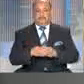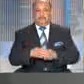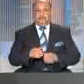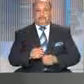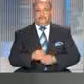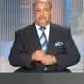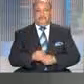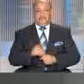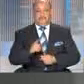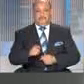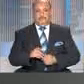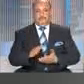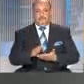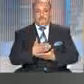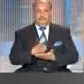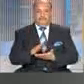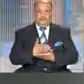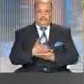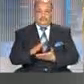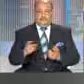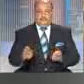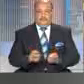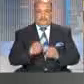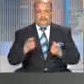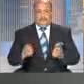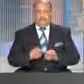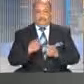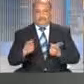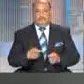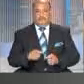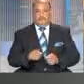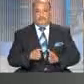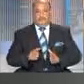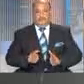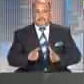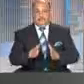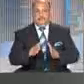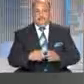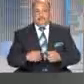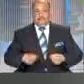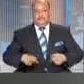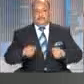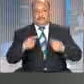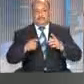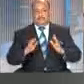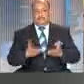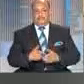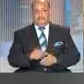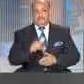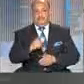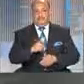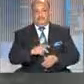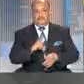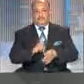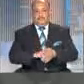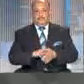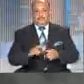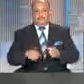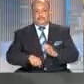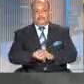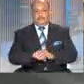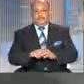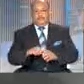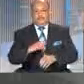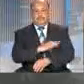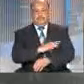نعملوا نتائج باهيه مشرفه ونشرفوا تونس. غاديين نعملوا في نتائج طيبه ونربحوا باش كي نمشيو لفرنسا